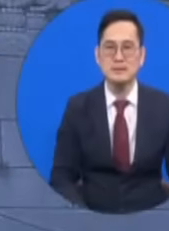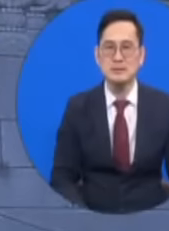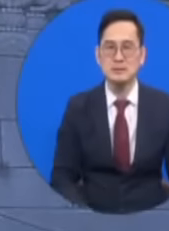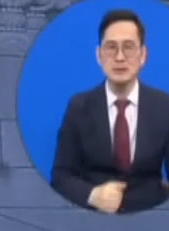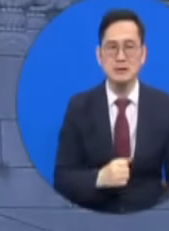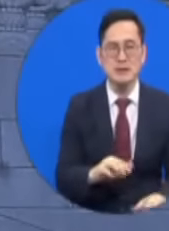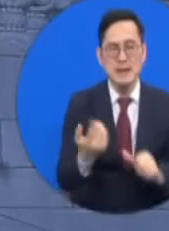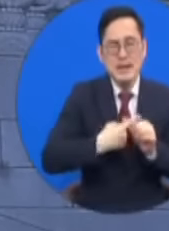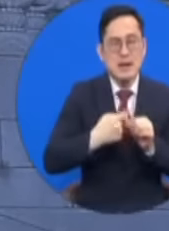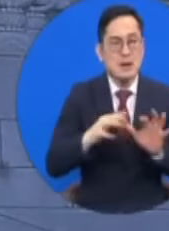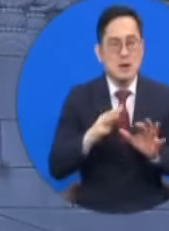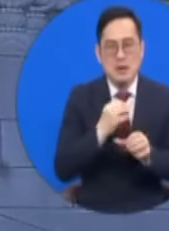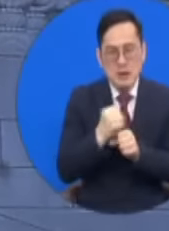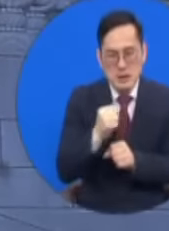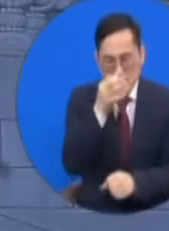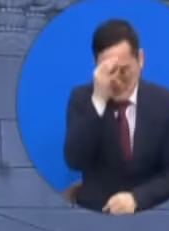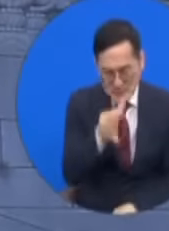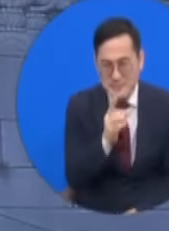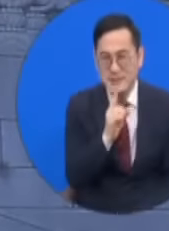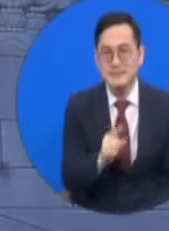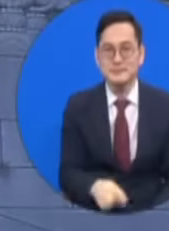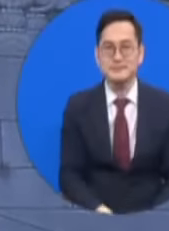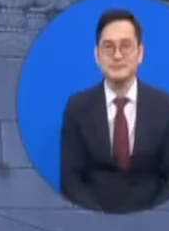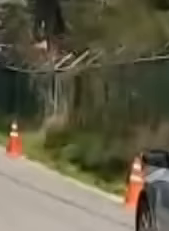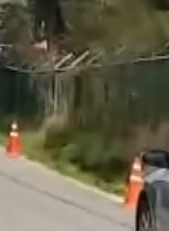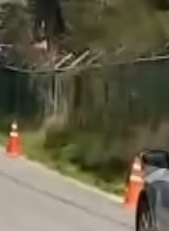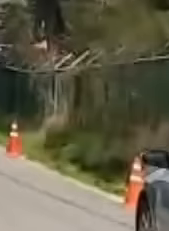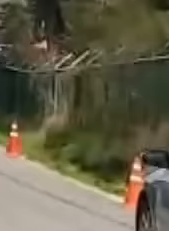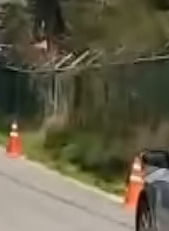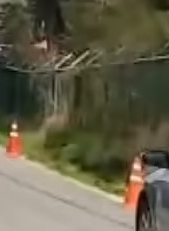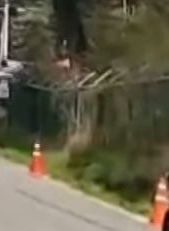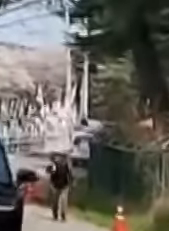사과까지 했다는데 어떤 발언인지 직접 한번 들어보시죠.